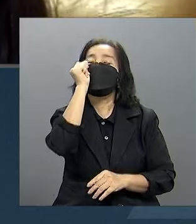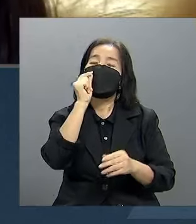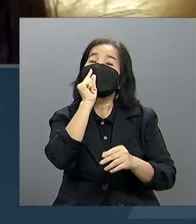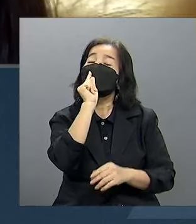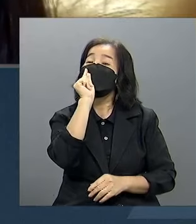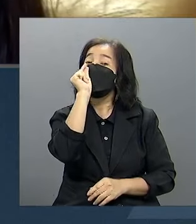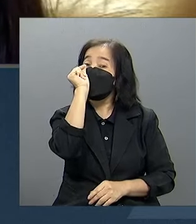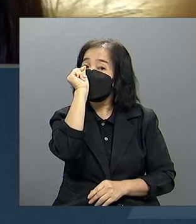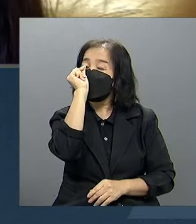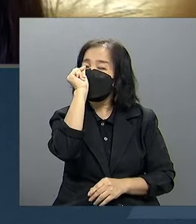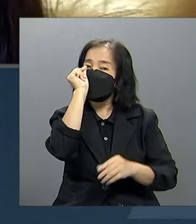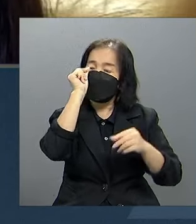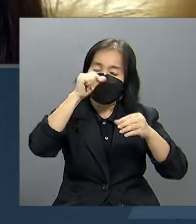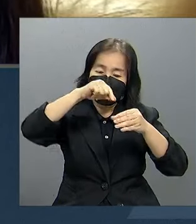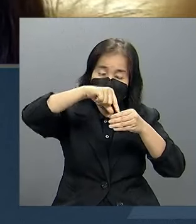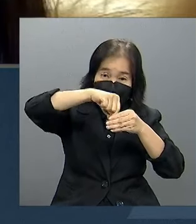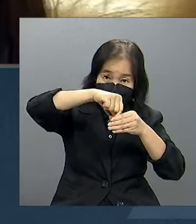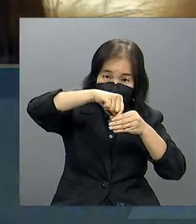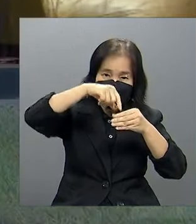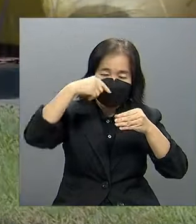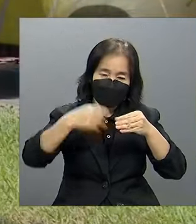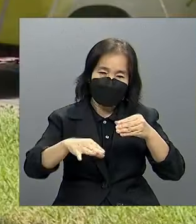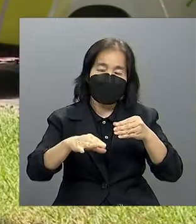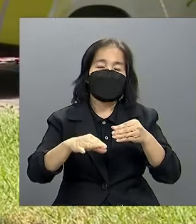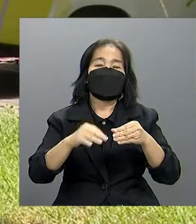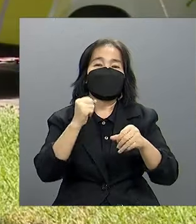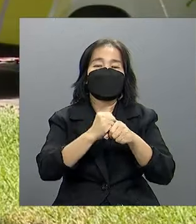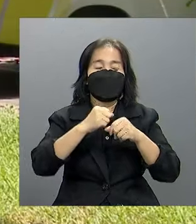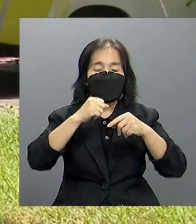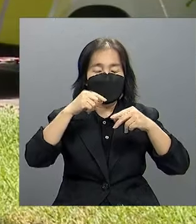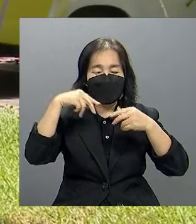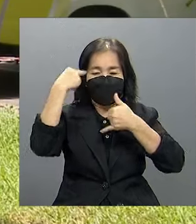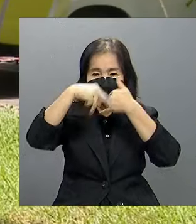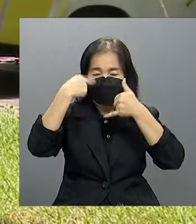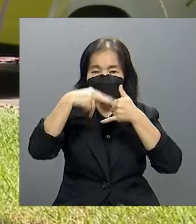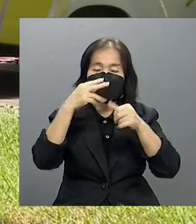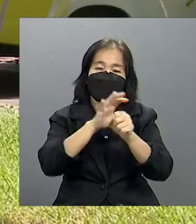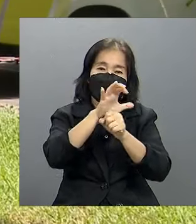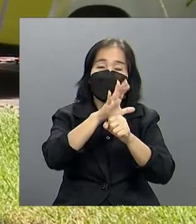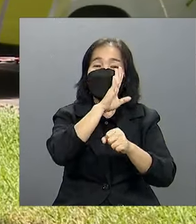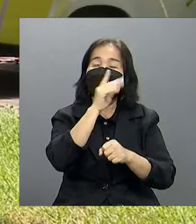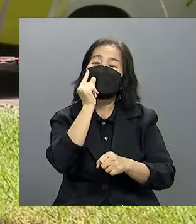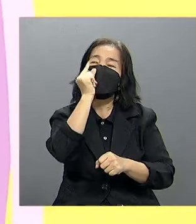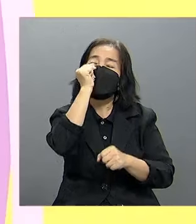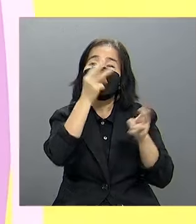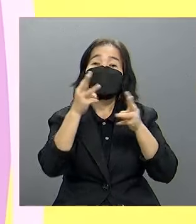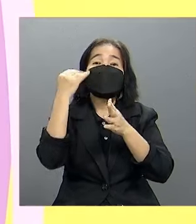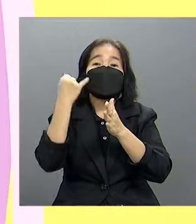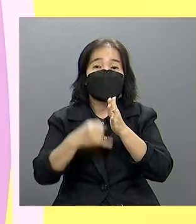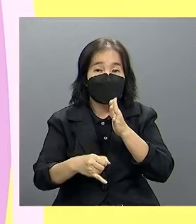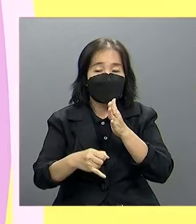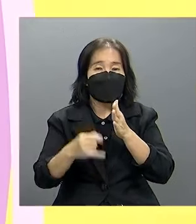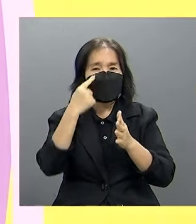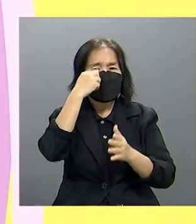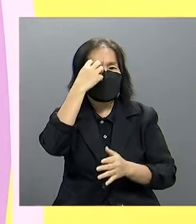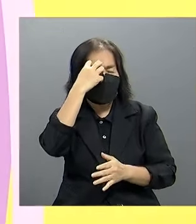ถ้าเราสวอปจมูกไม่ถูกวิธีจะส่งผลทำให้เราเป็นโรคโพรงจมูกอักเสบได้ไหมคะ ถ้าเกิดว่าเราสวอปผิดวิธีไปโด